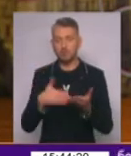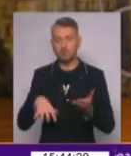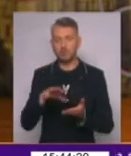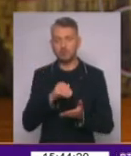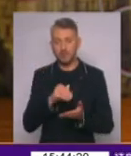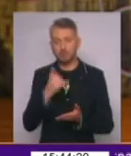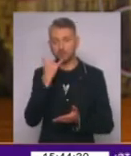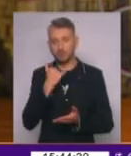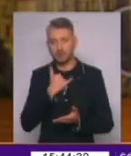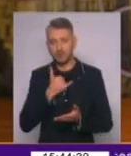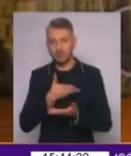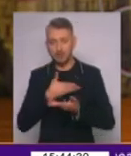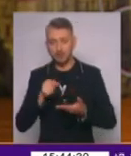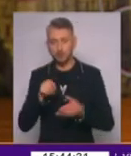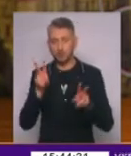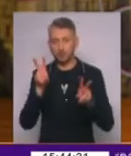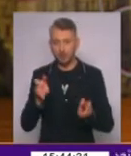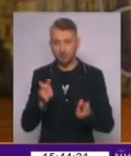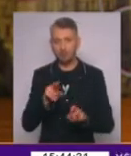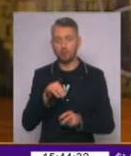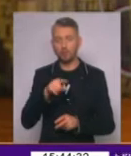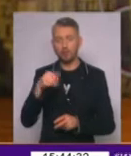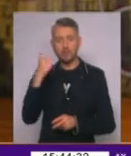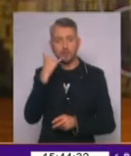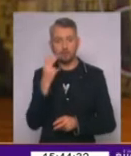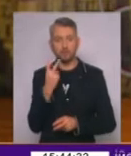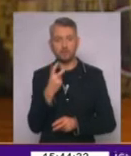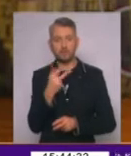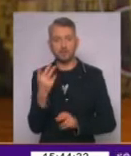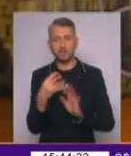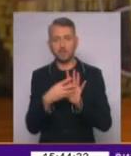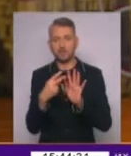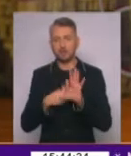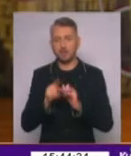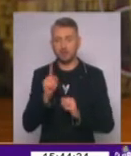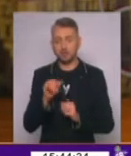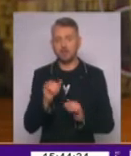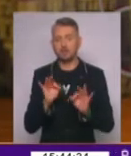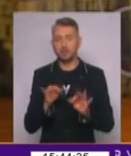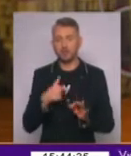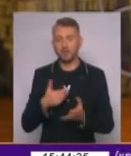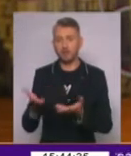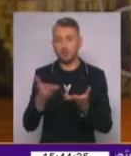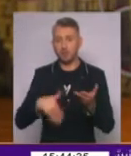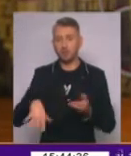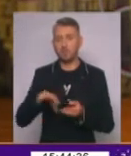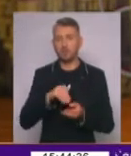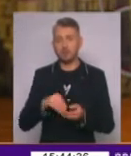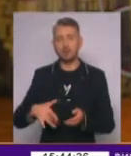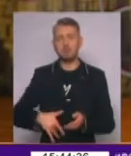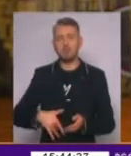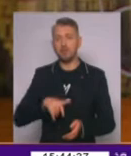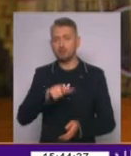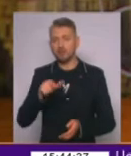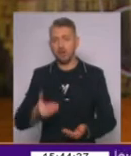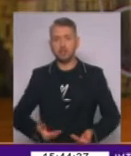обов'язково долучатися на цю тему за нашим номером телефону 223-0971. І, звичайно, я запрошую всіх печерян. Будь ласка,